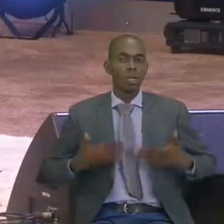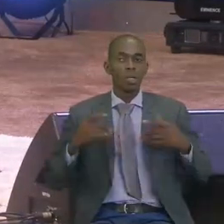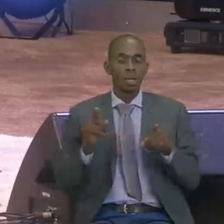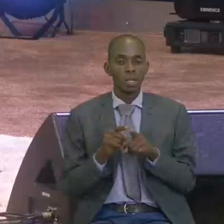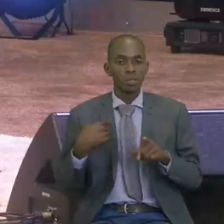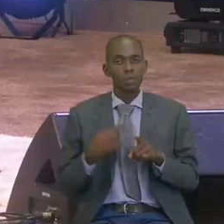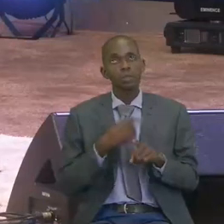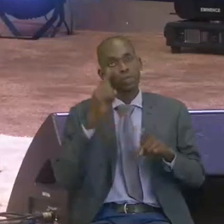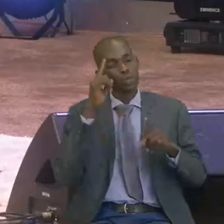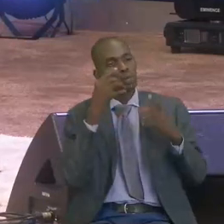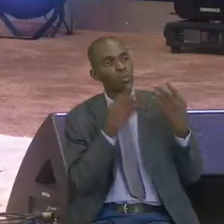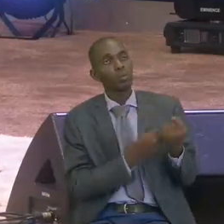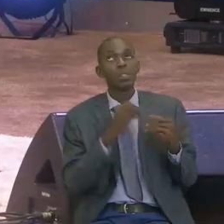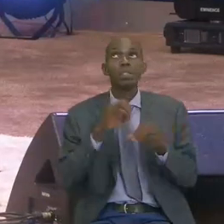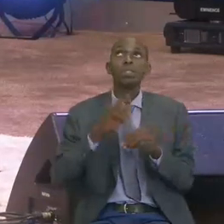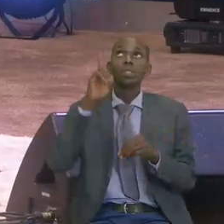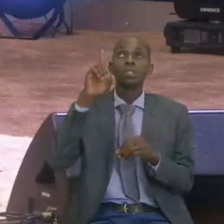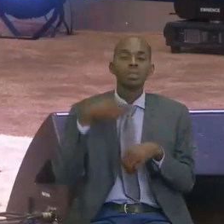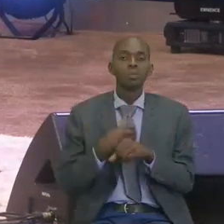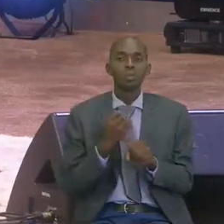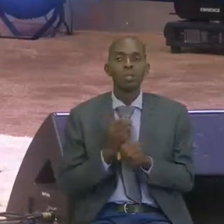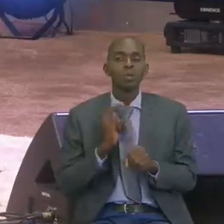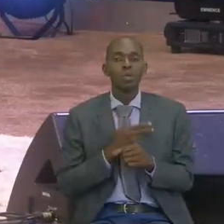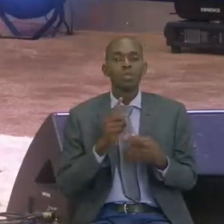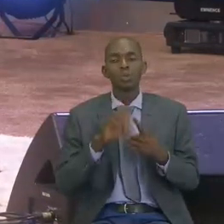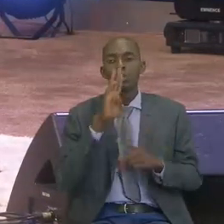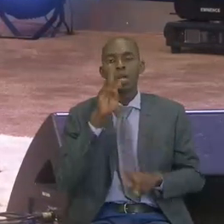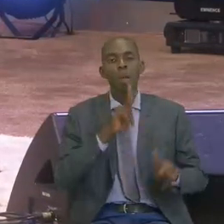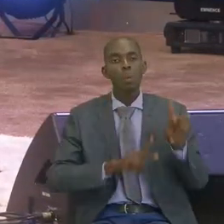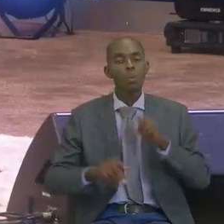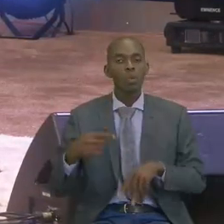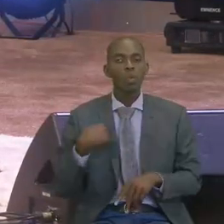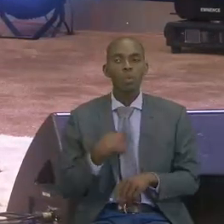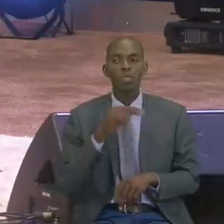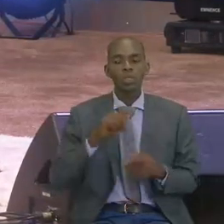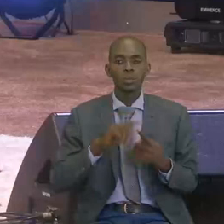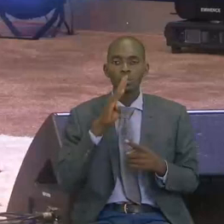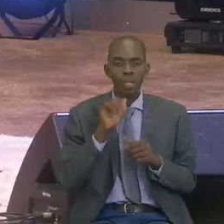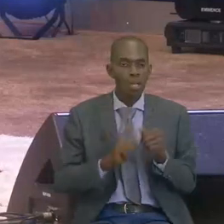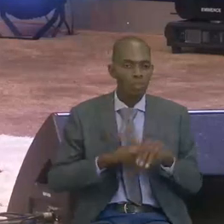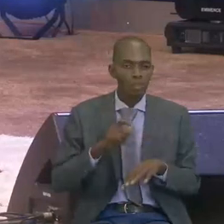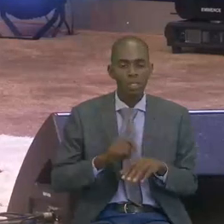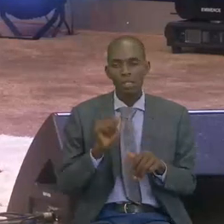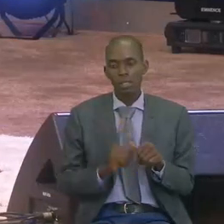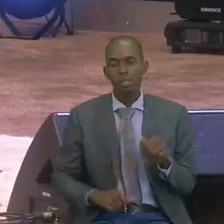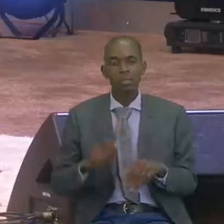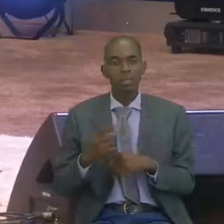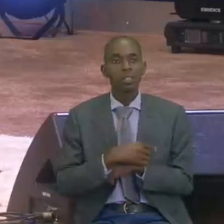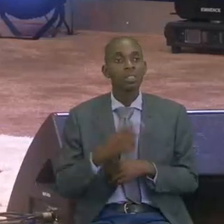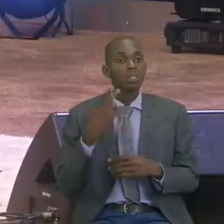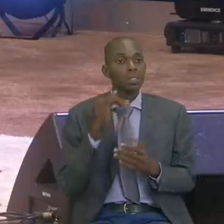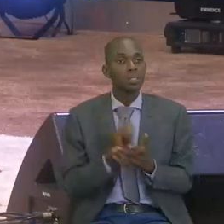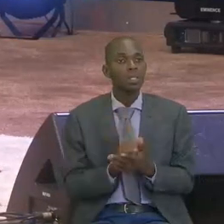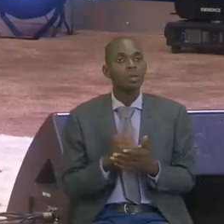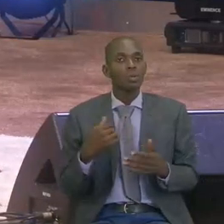mettons la confiance en lui, il fait de nous les gens qu'on doit être à tout moment, et dit, vous rendez capable